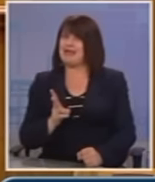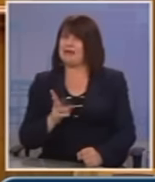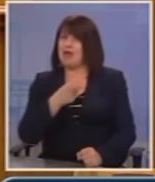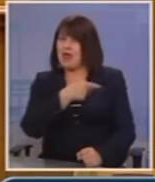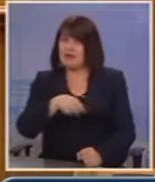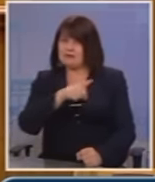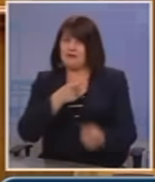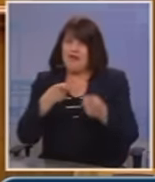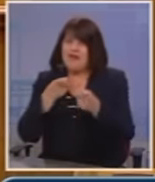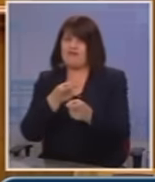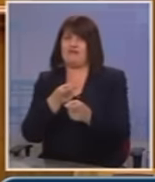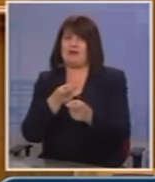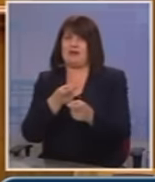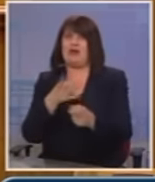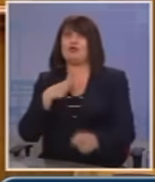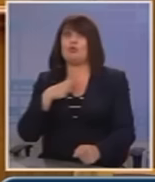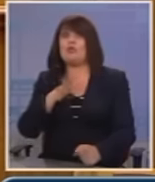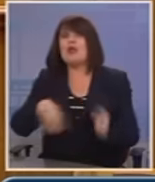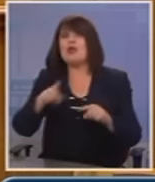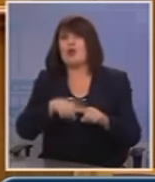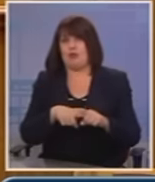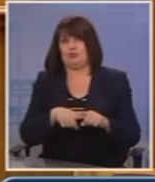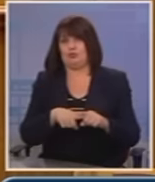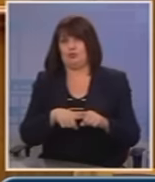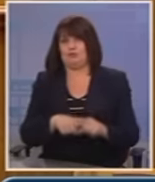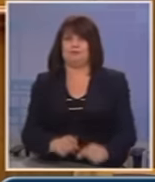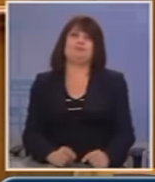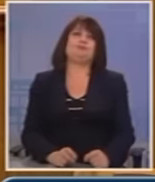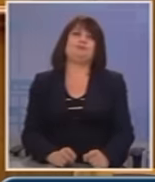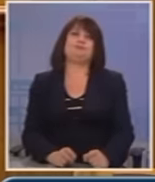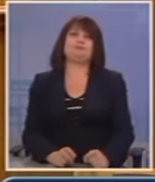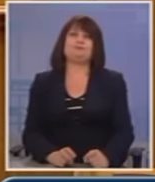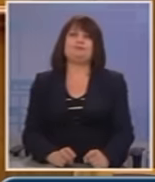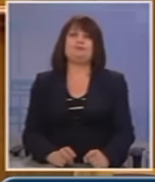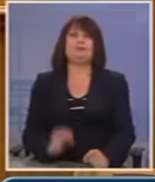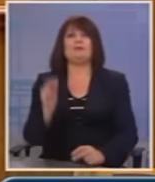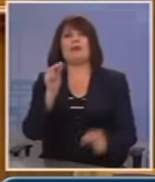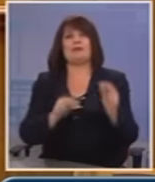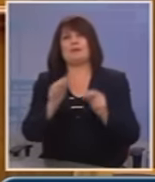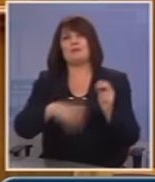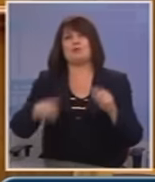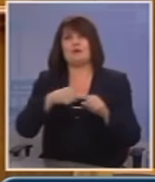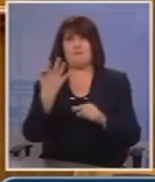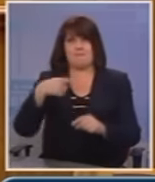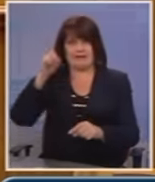Εκβιάζεται τη βούληση του ελληνικού λαού. Με ένα δημοψήφισμα